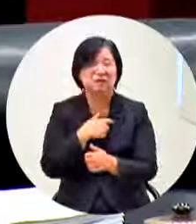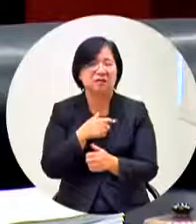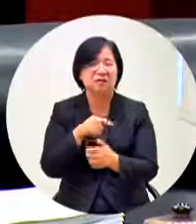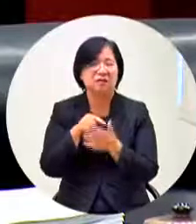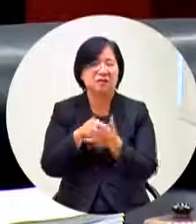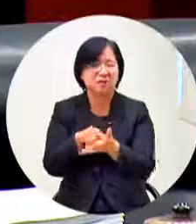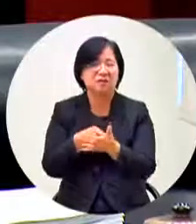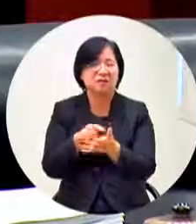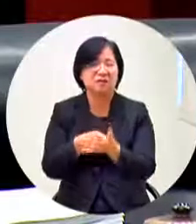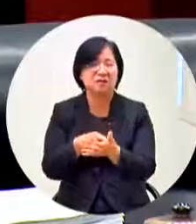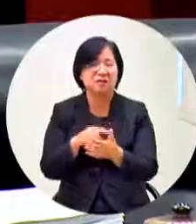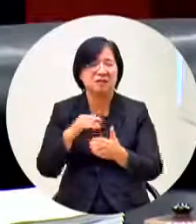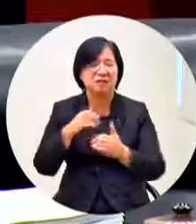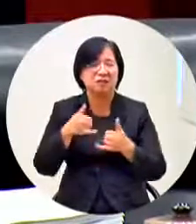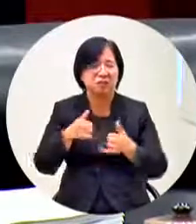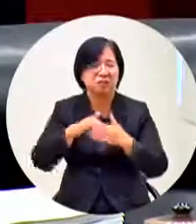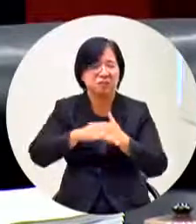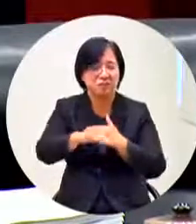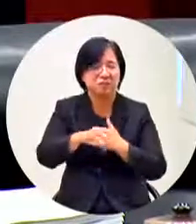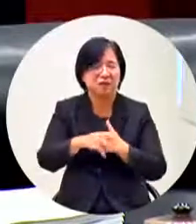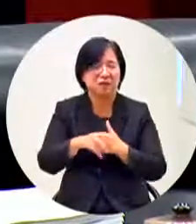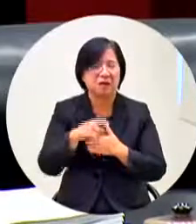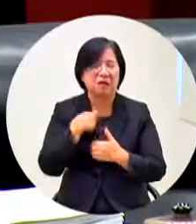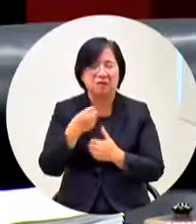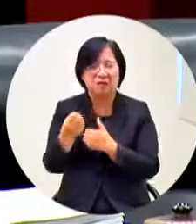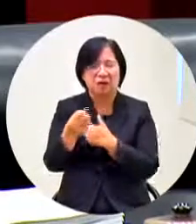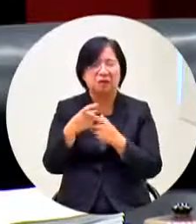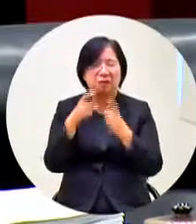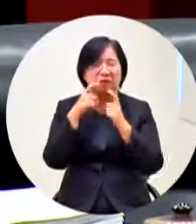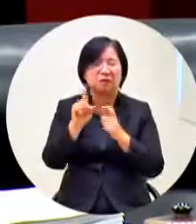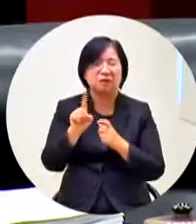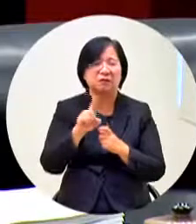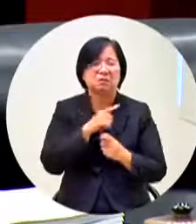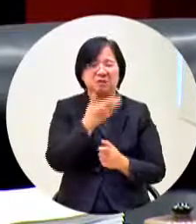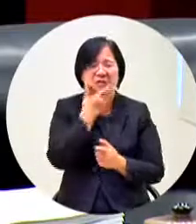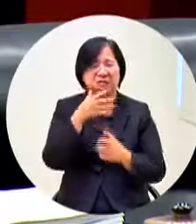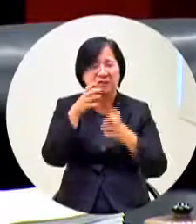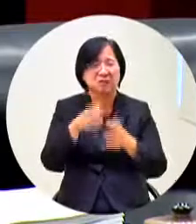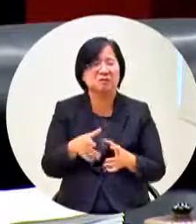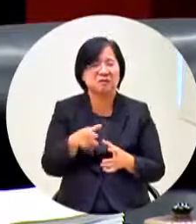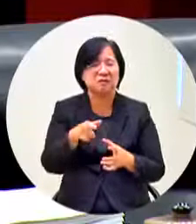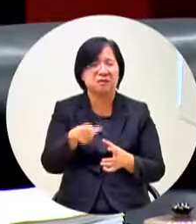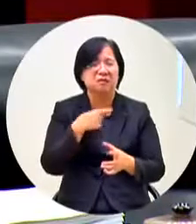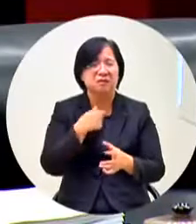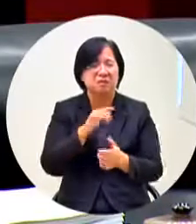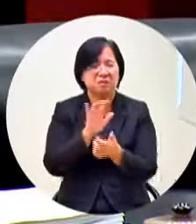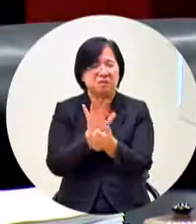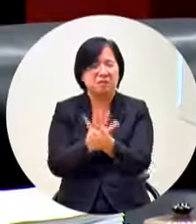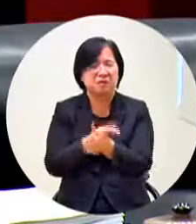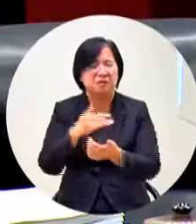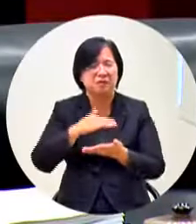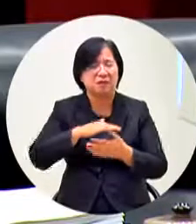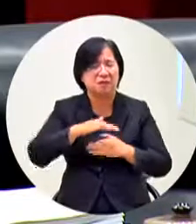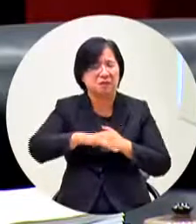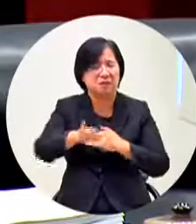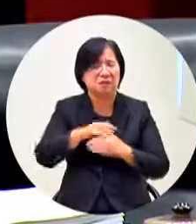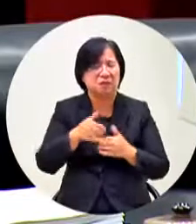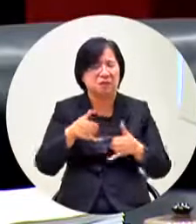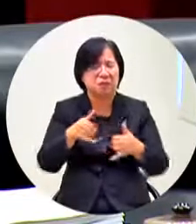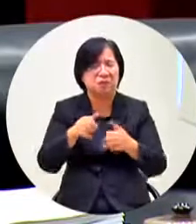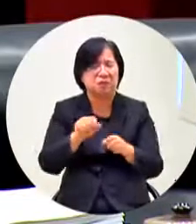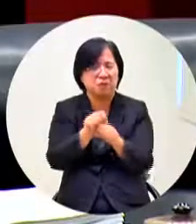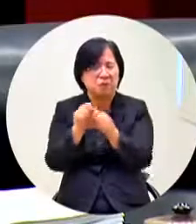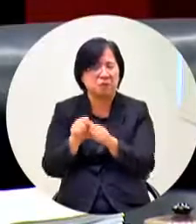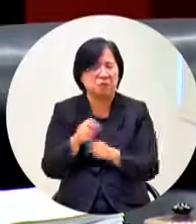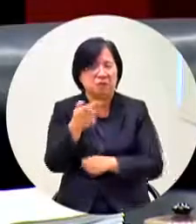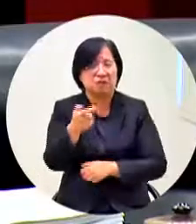句话，拍摄这熟悉的无法度处理。那么人民的安全呢？那路拢碰坑坑洞洞，